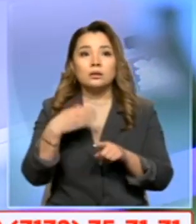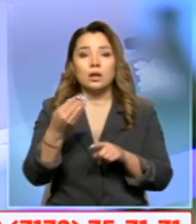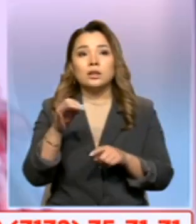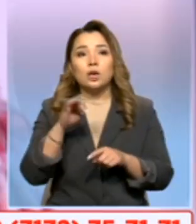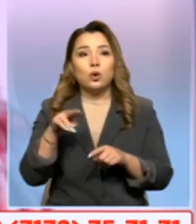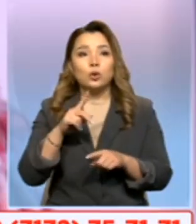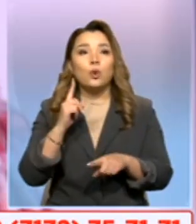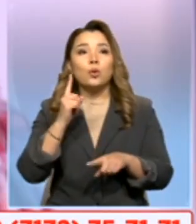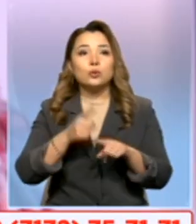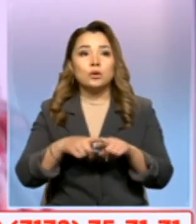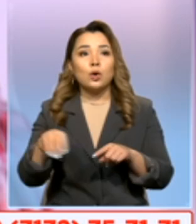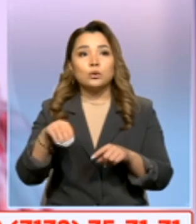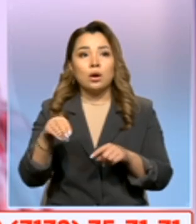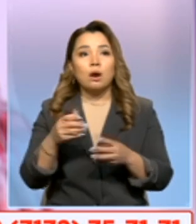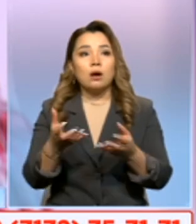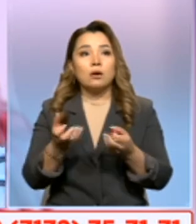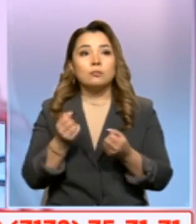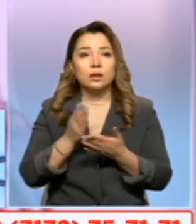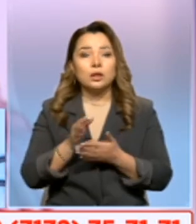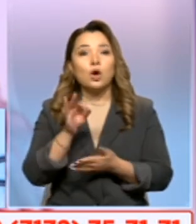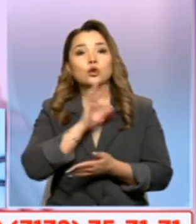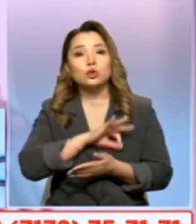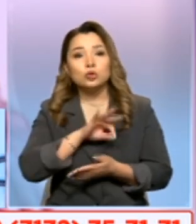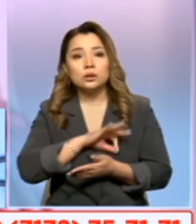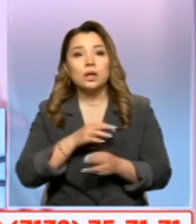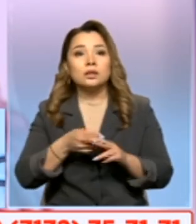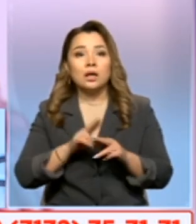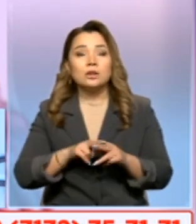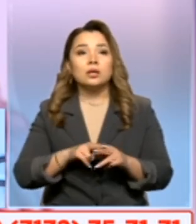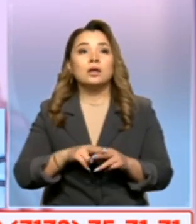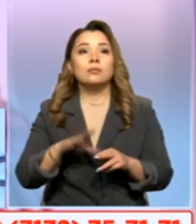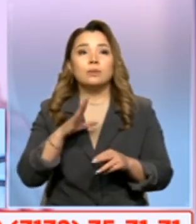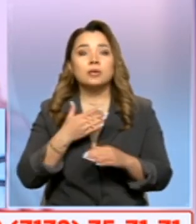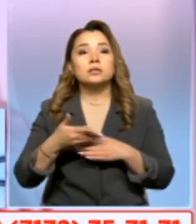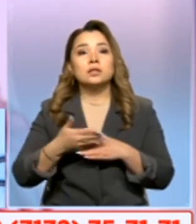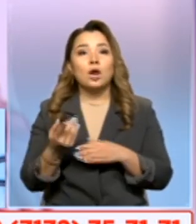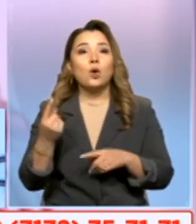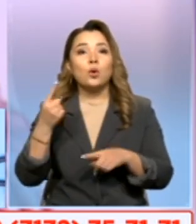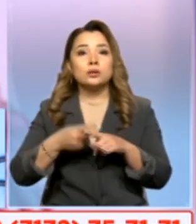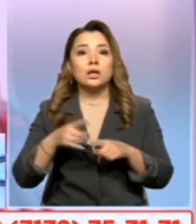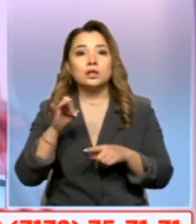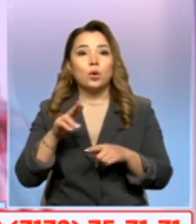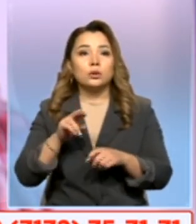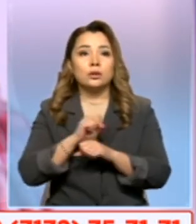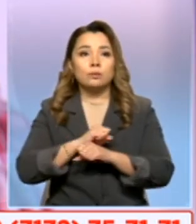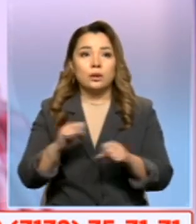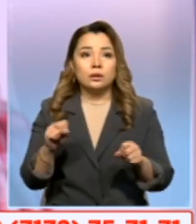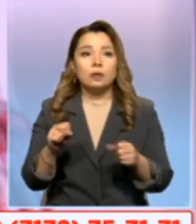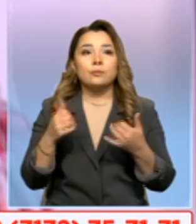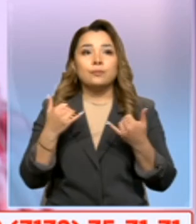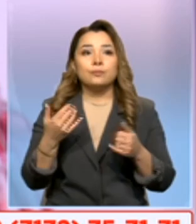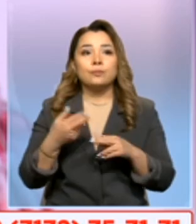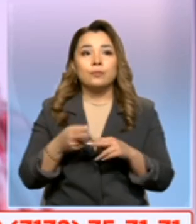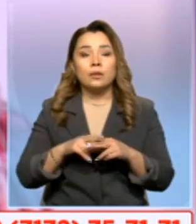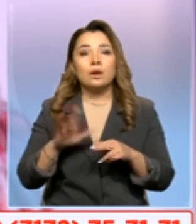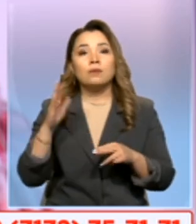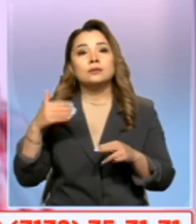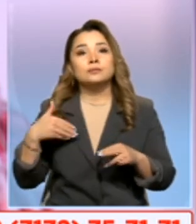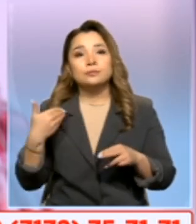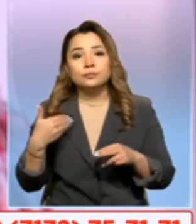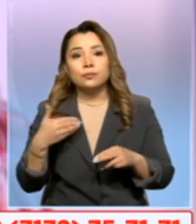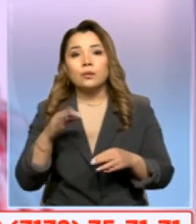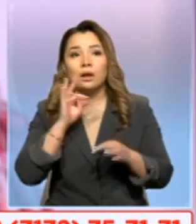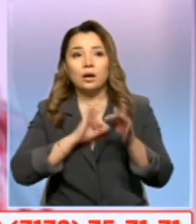тұзды қабылдайды, тұтынады, сырттан қосымша йод қабылданбайды. Яғни дәрумен,